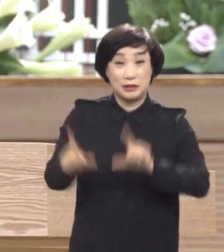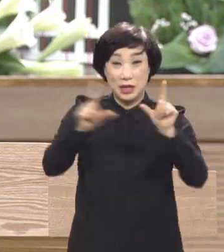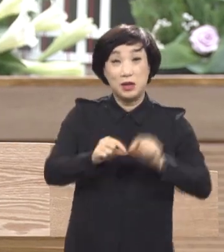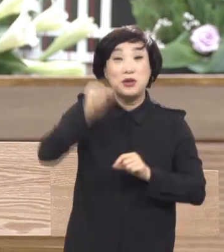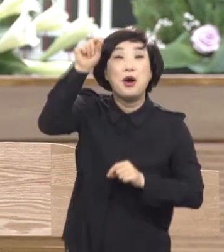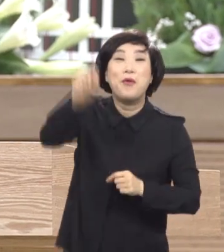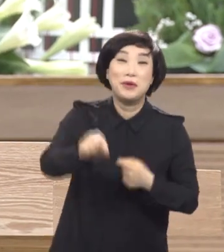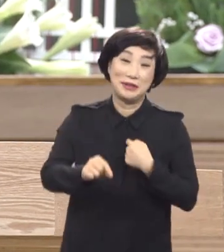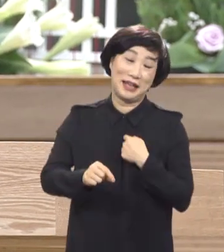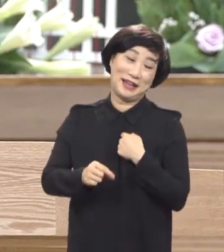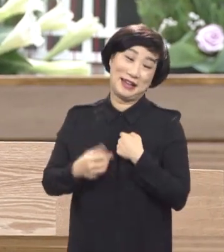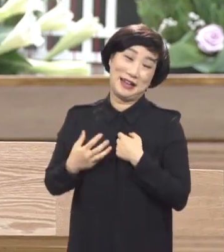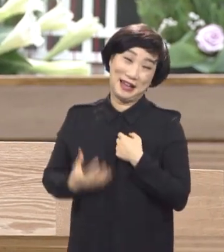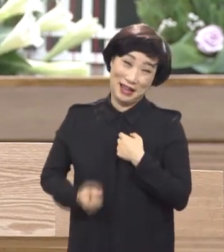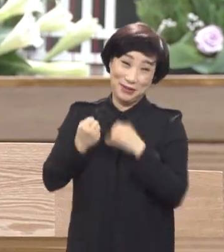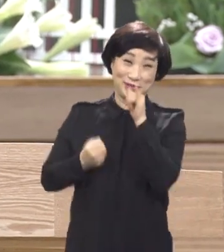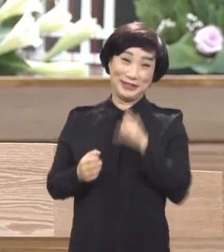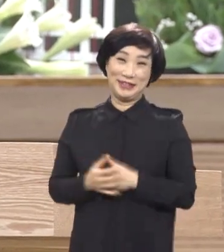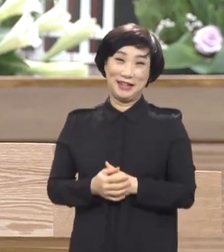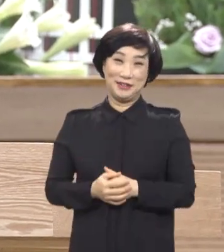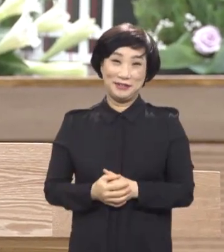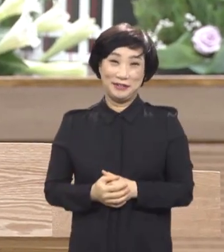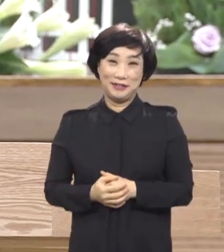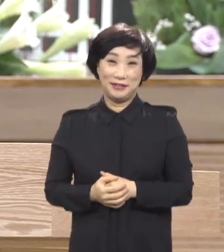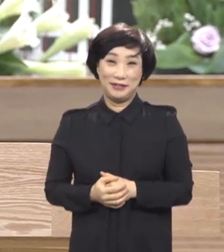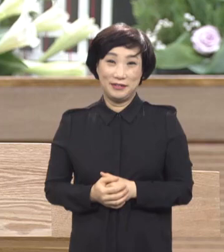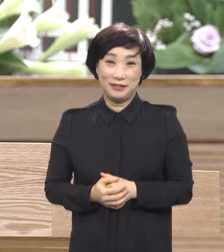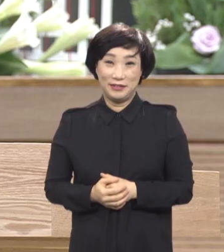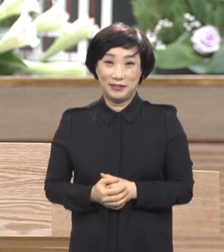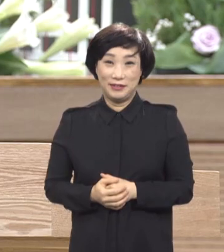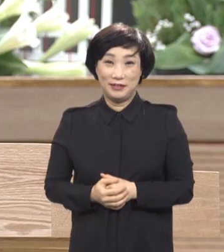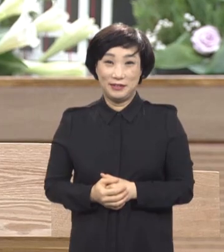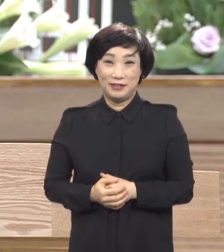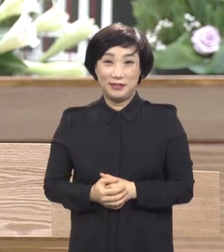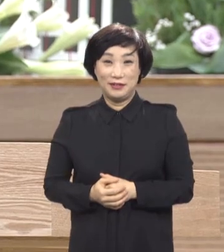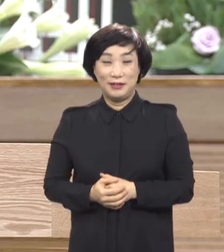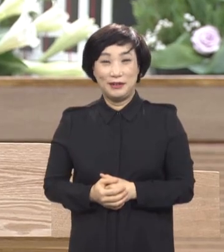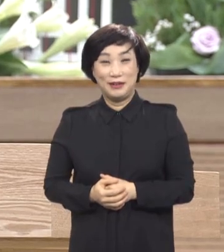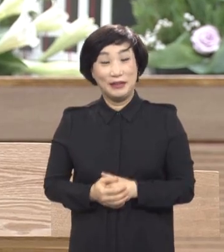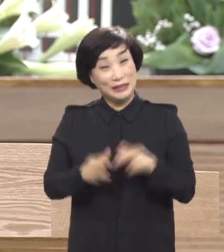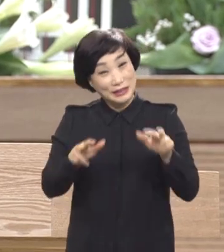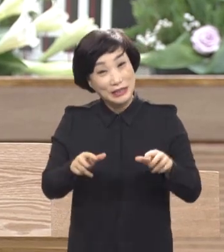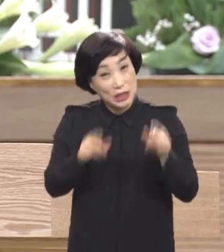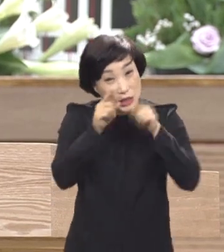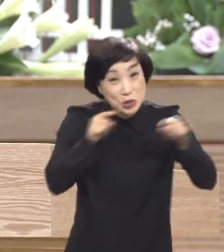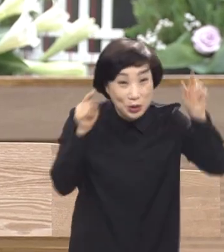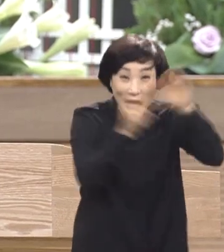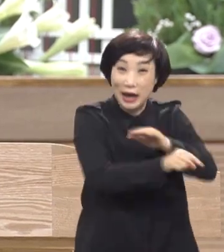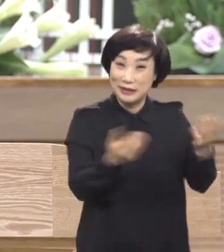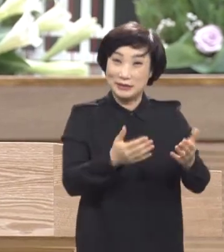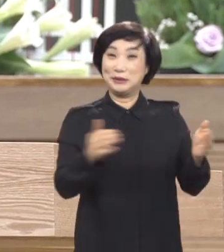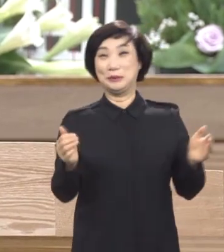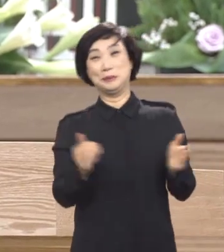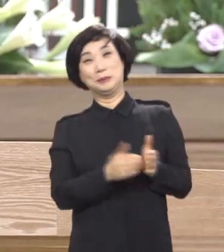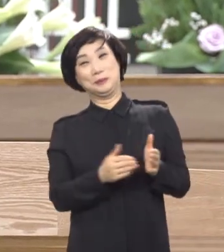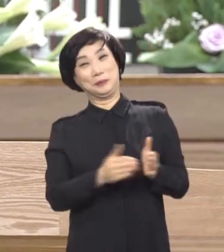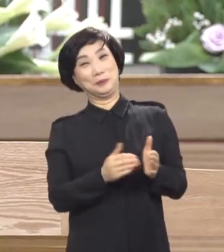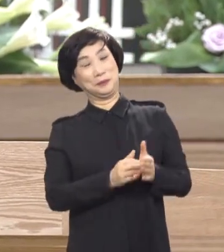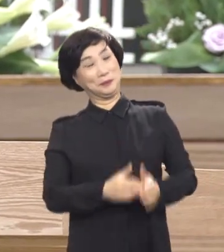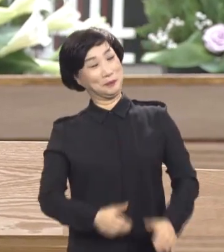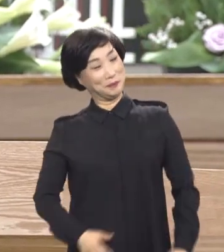살 기업이 내 안에 이루어졌습니다 아멘 이제 지옥의 신세는 변했습니다